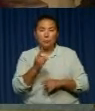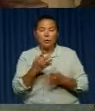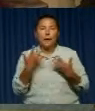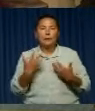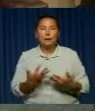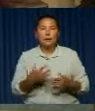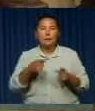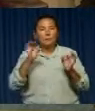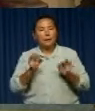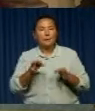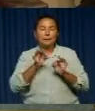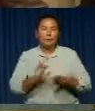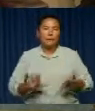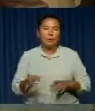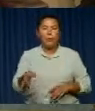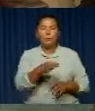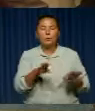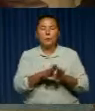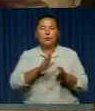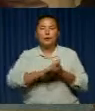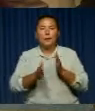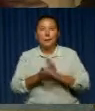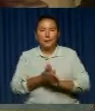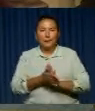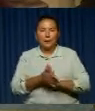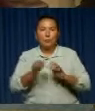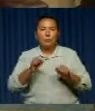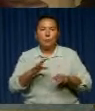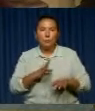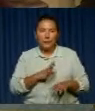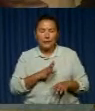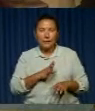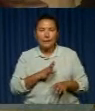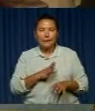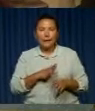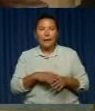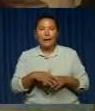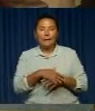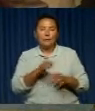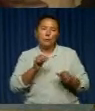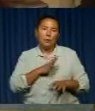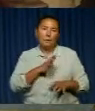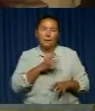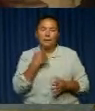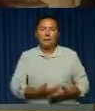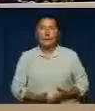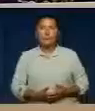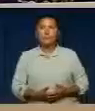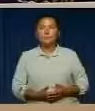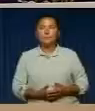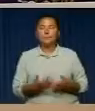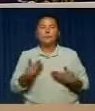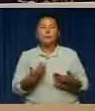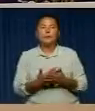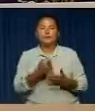қаншалықты рас? Жалпы облыста мұндай жағдай алда болуынан қауіптенуге бола ма дейді. Жаңа мен айттым